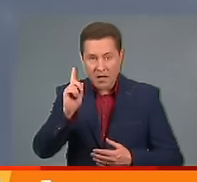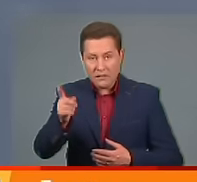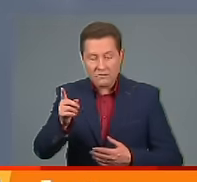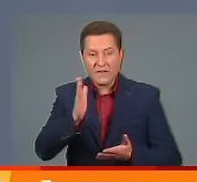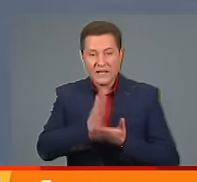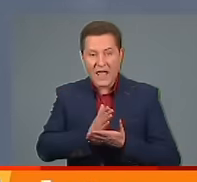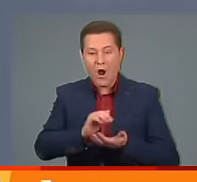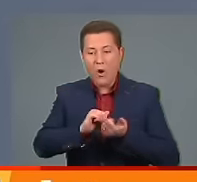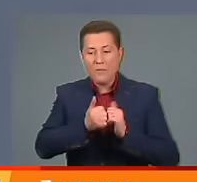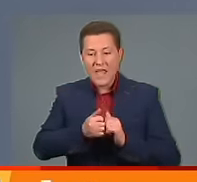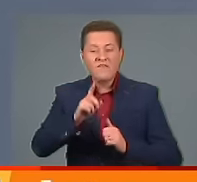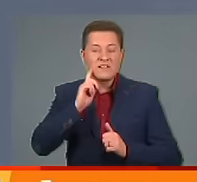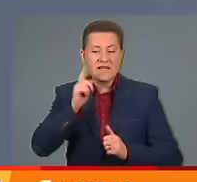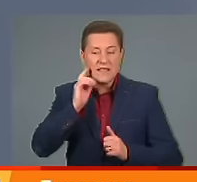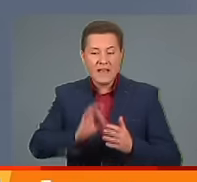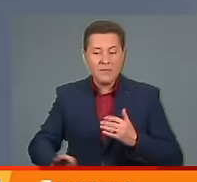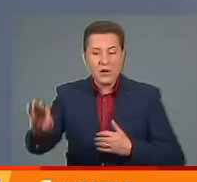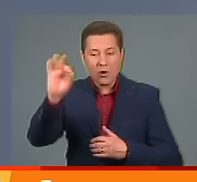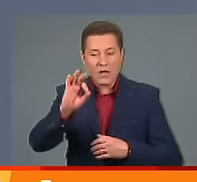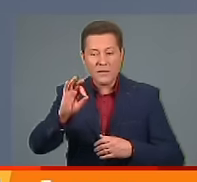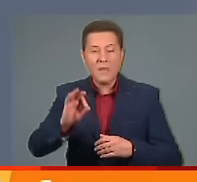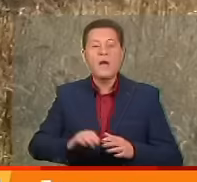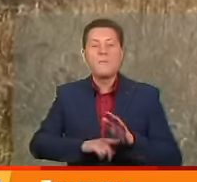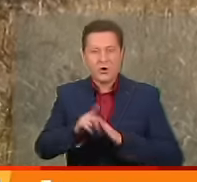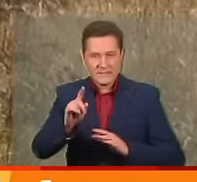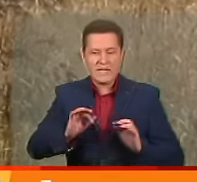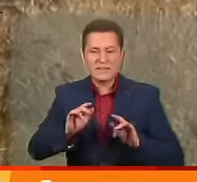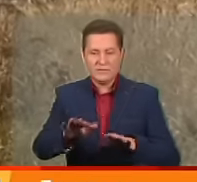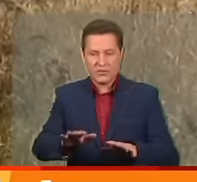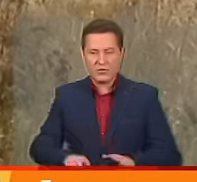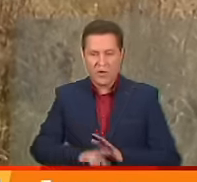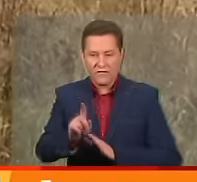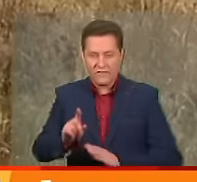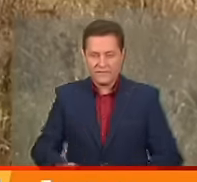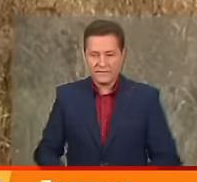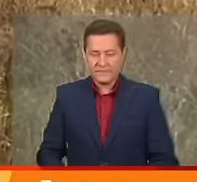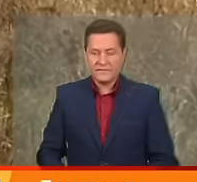нарешті обмінюються і зеленими ракетами. Процес пішов.